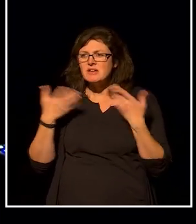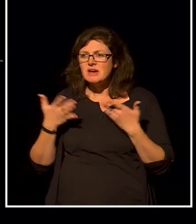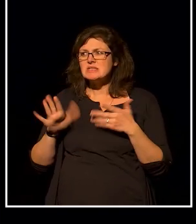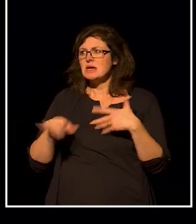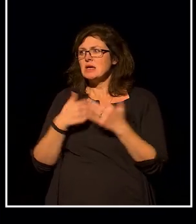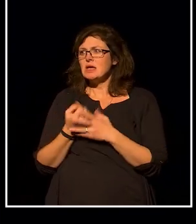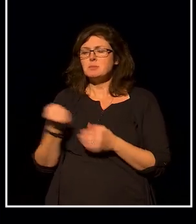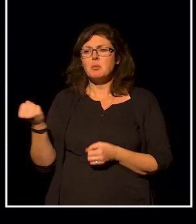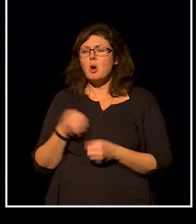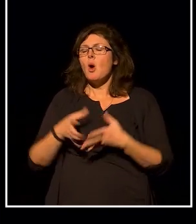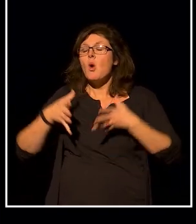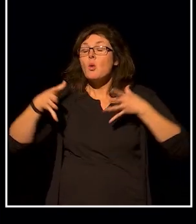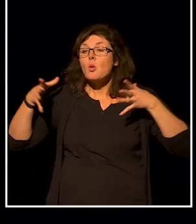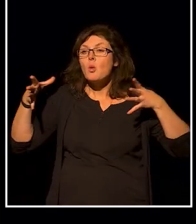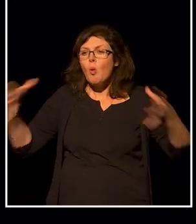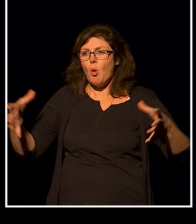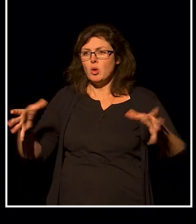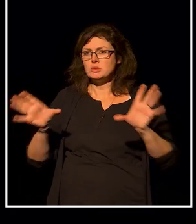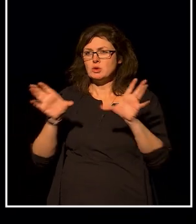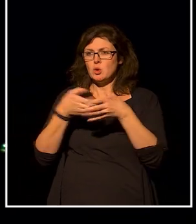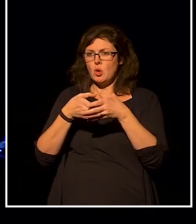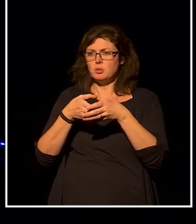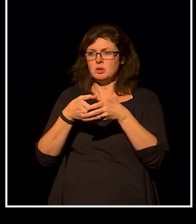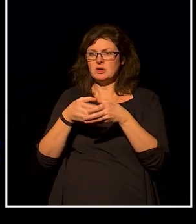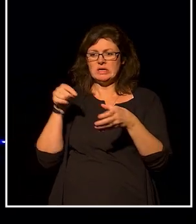sehr große Gruppe gibt von Leuten, die sind so